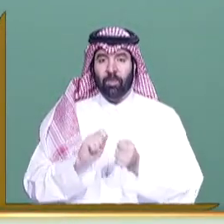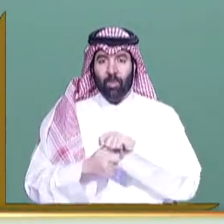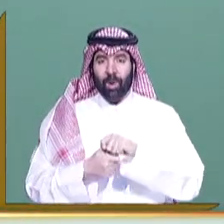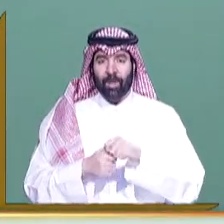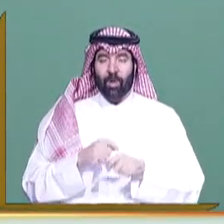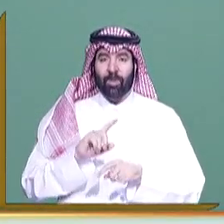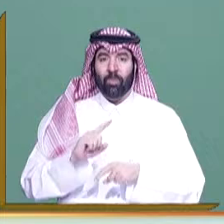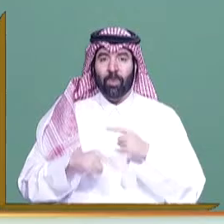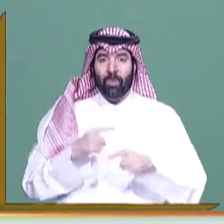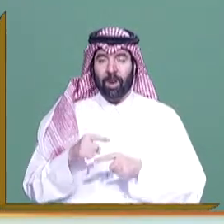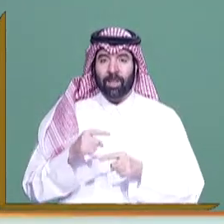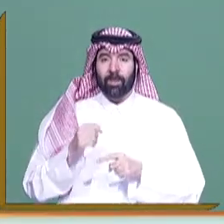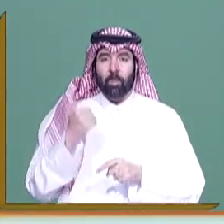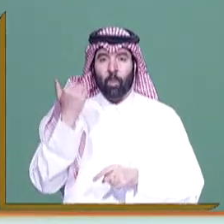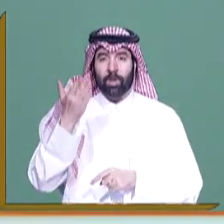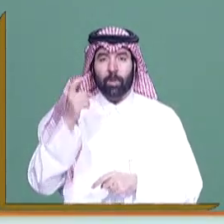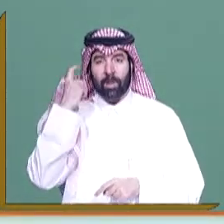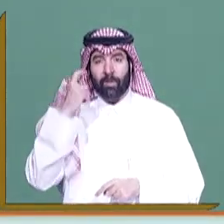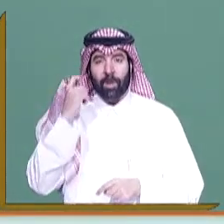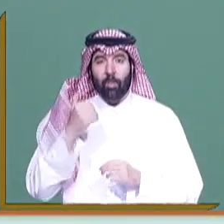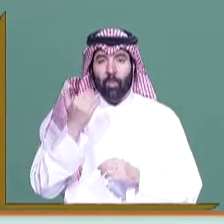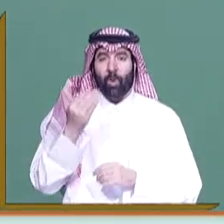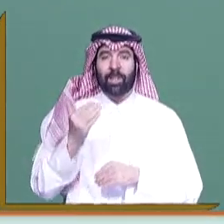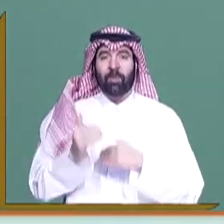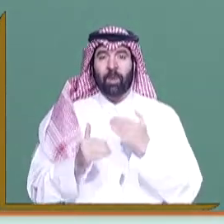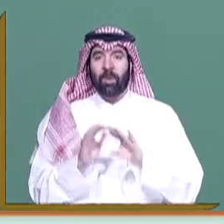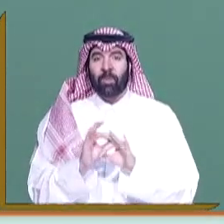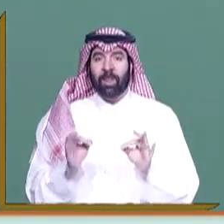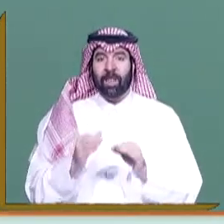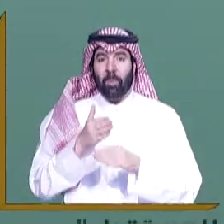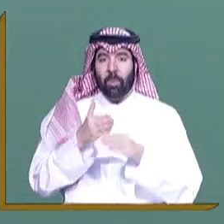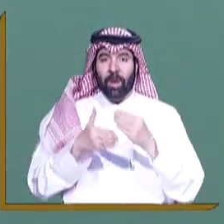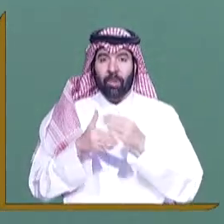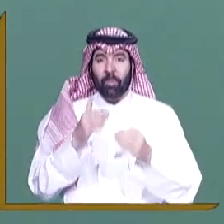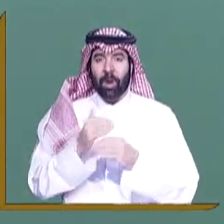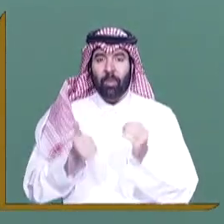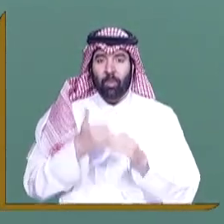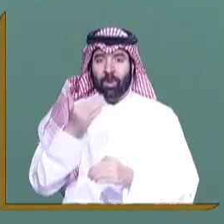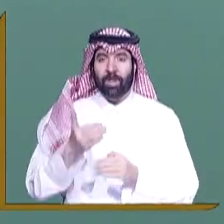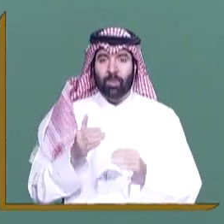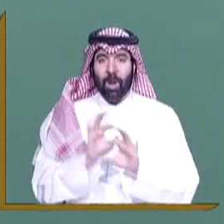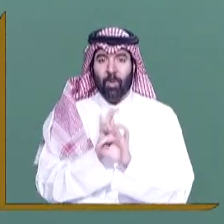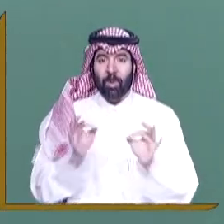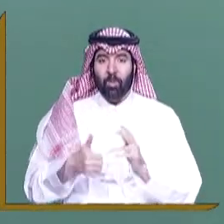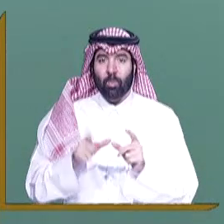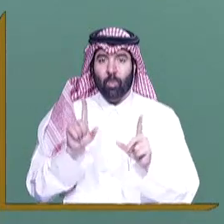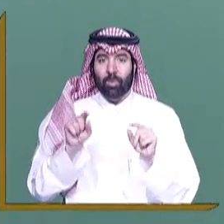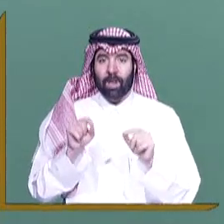جذرية تستشرف المستقبل وتسهم في بناء مستقبل واعد.